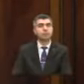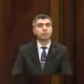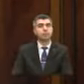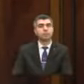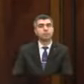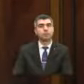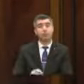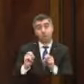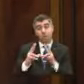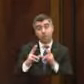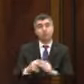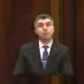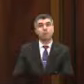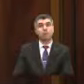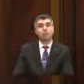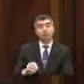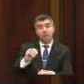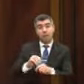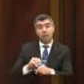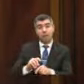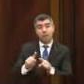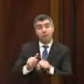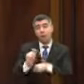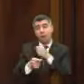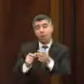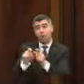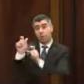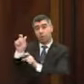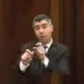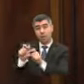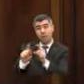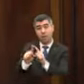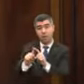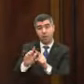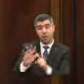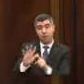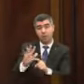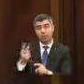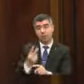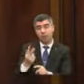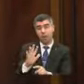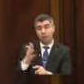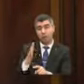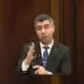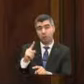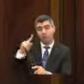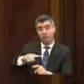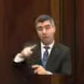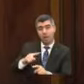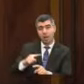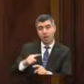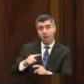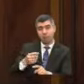هل يمكن كما قلت السكان البادية أن يعيشوا معززين مكرمين بهذا 26 درهم في اليوم؟ أقول لا. قطاع البناء السيد